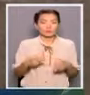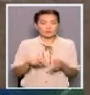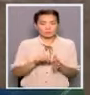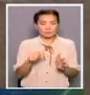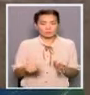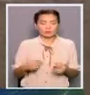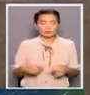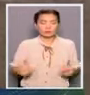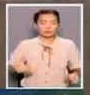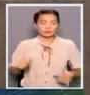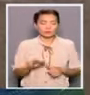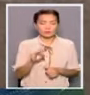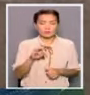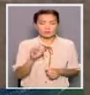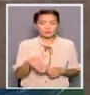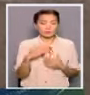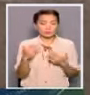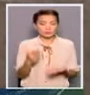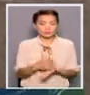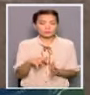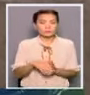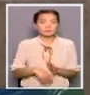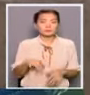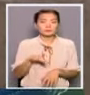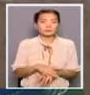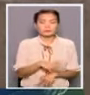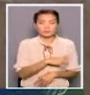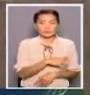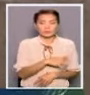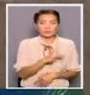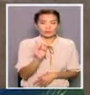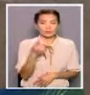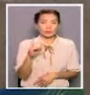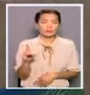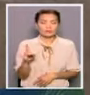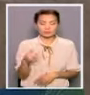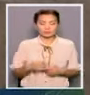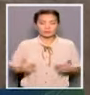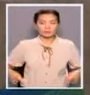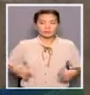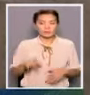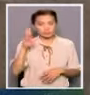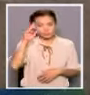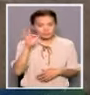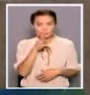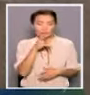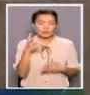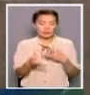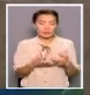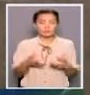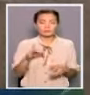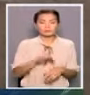первый лицевой слой сарматского кургана. В нем были обнаружены сгнившие доски. По некоторым данным, во время